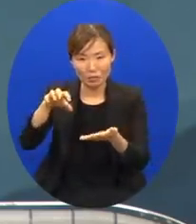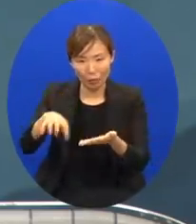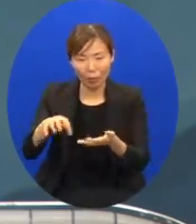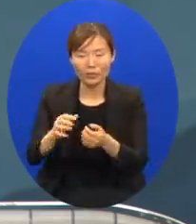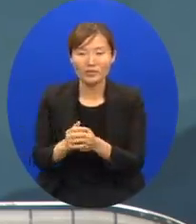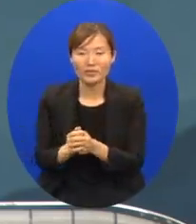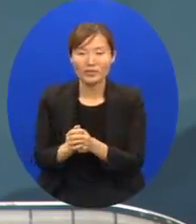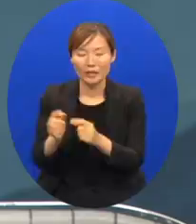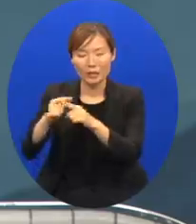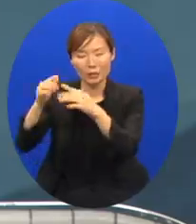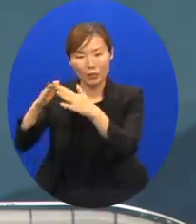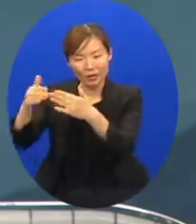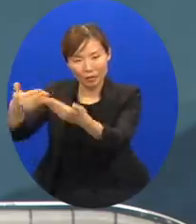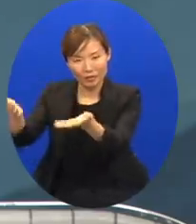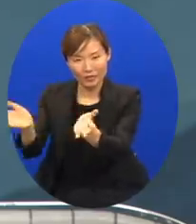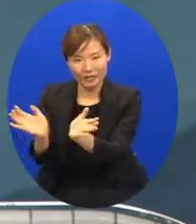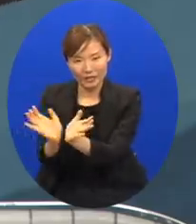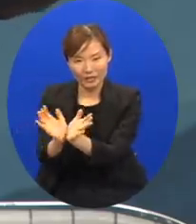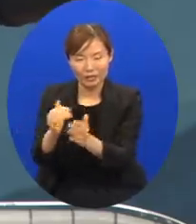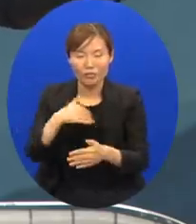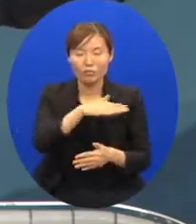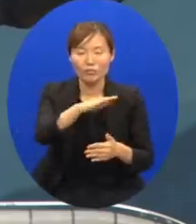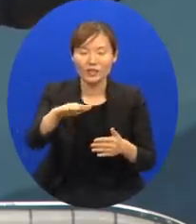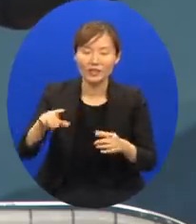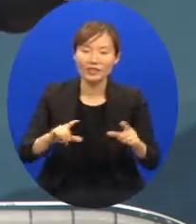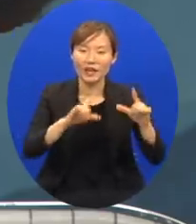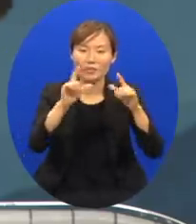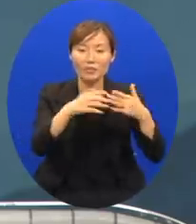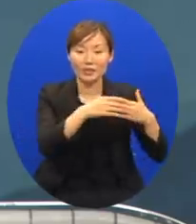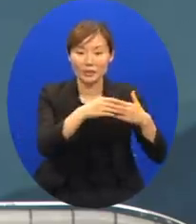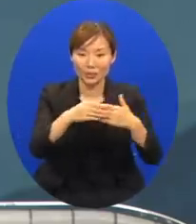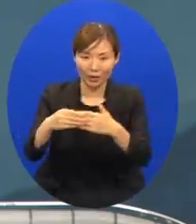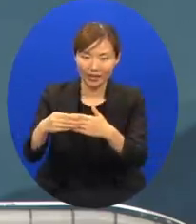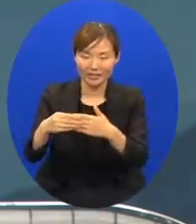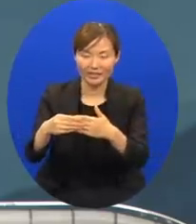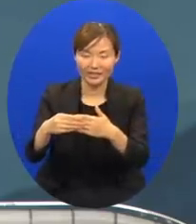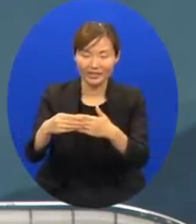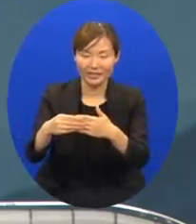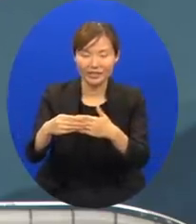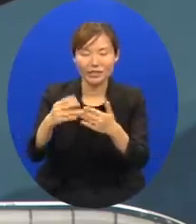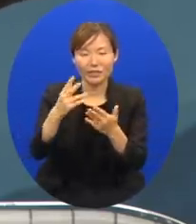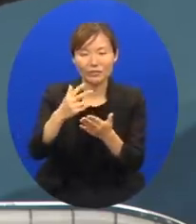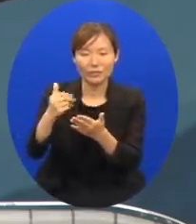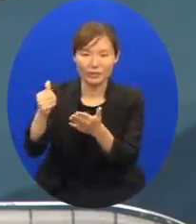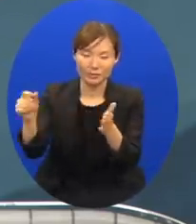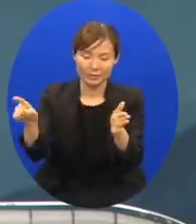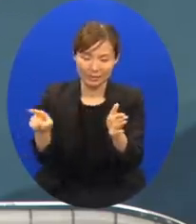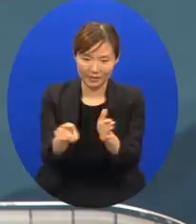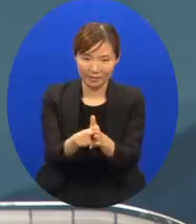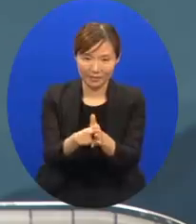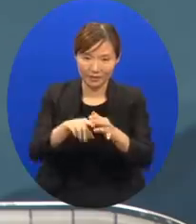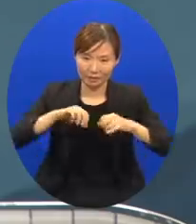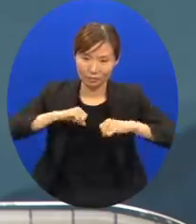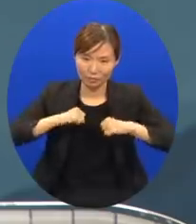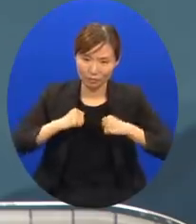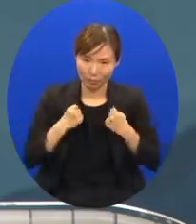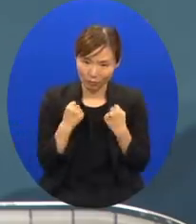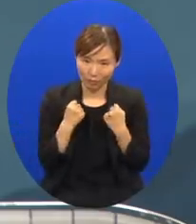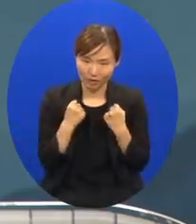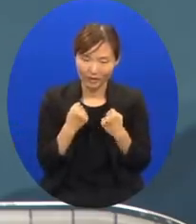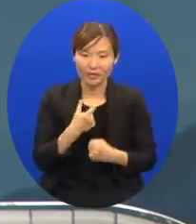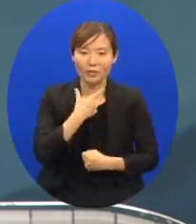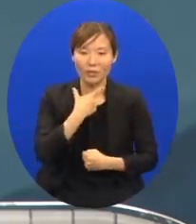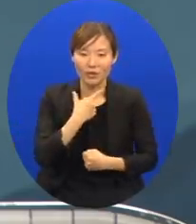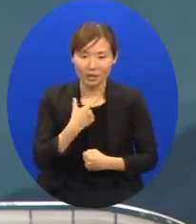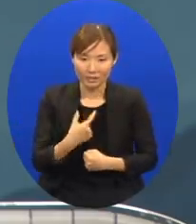삶을 이끄시는 주님 믿습니다 주님께만 순종하고 또 순종하기 원한 성령의 뜨거운